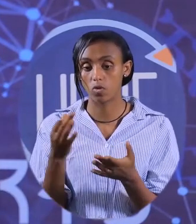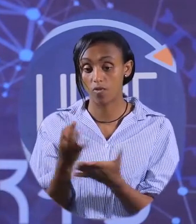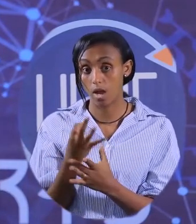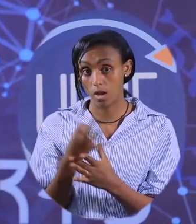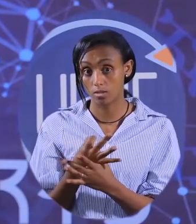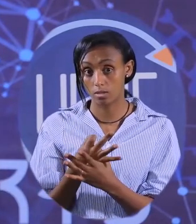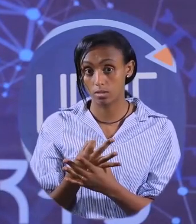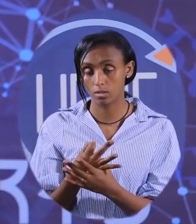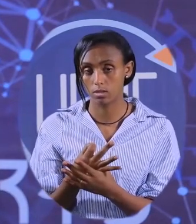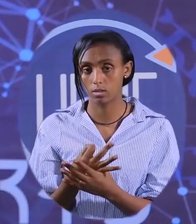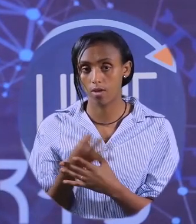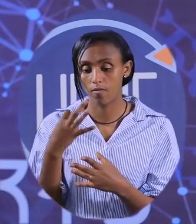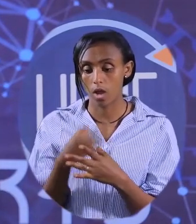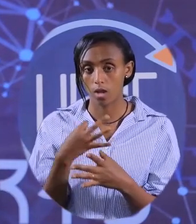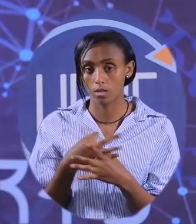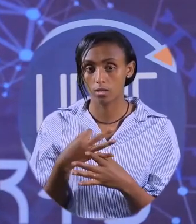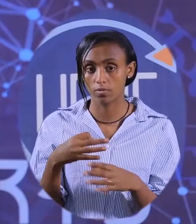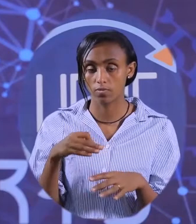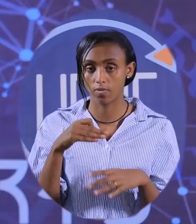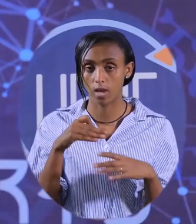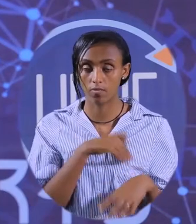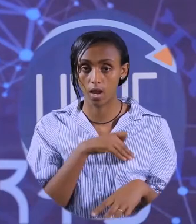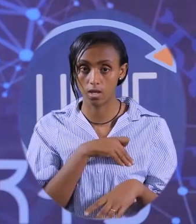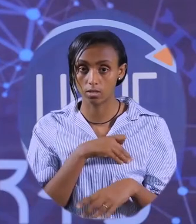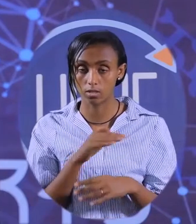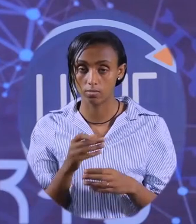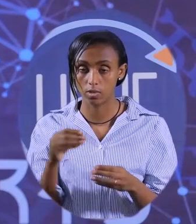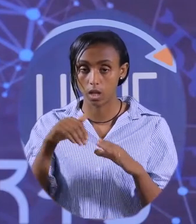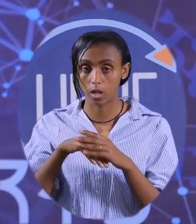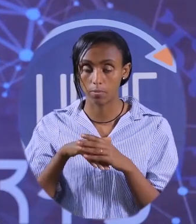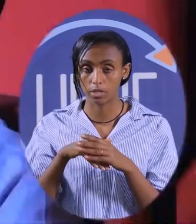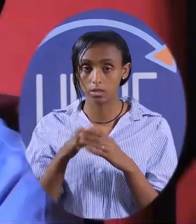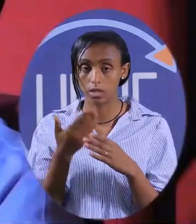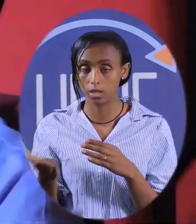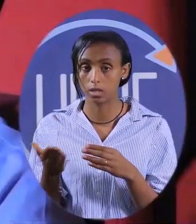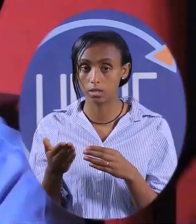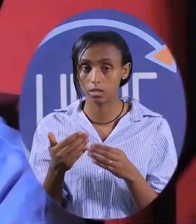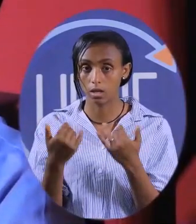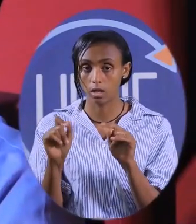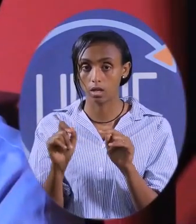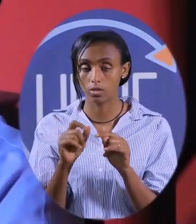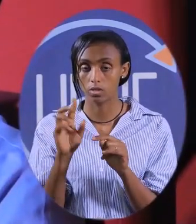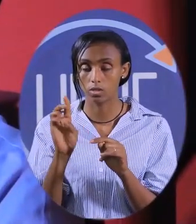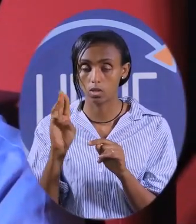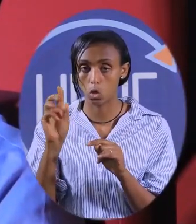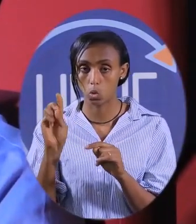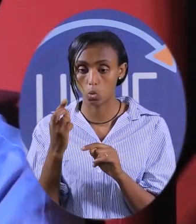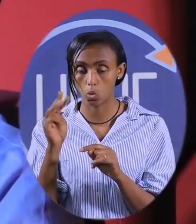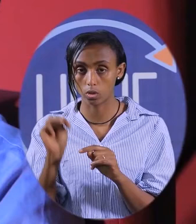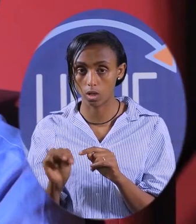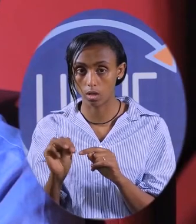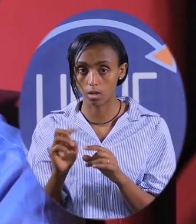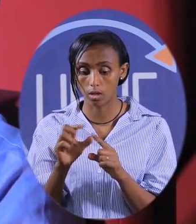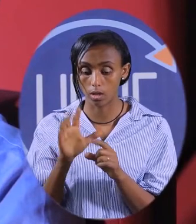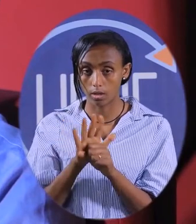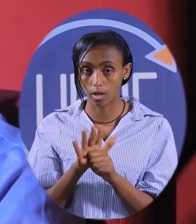አንጻር እንግዲህ የፋይናንስ የሚለካበት ፓራሜትር ይለያያል። ግን አንድ ምሳሌ ብሰጣችሁ ለሰቆጣ ቃል ኪዳን ባለፈው